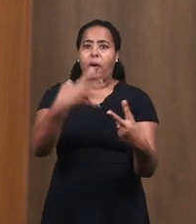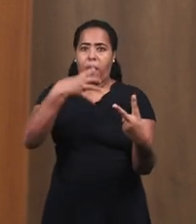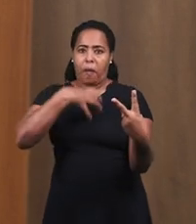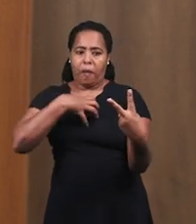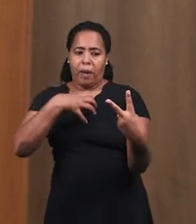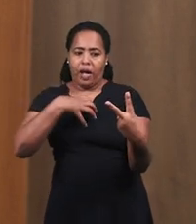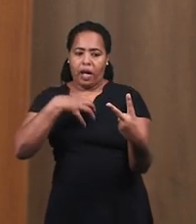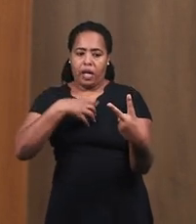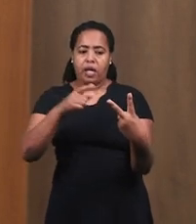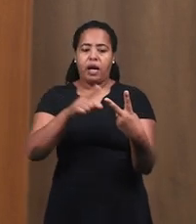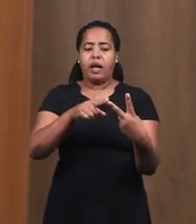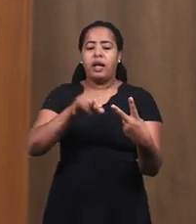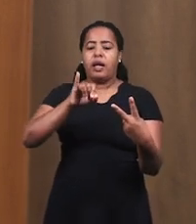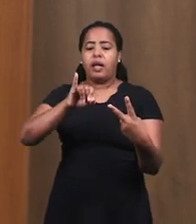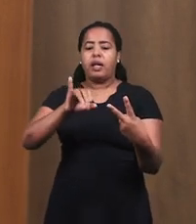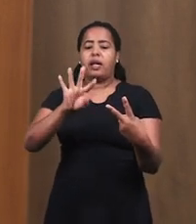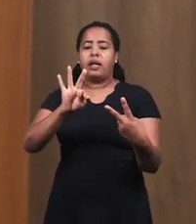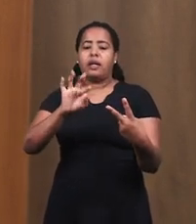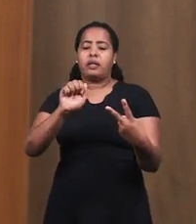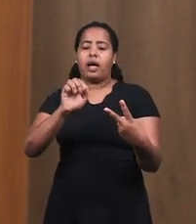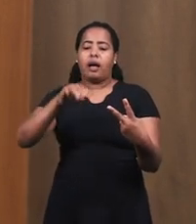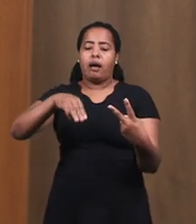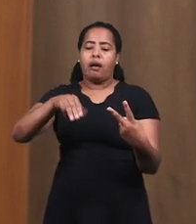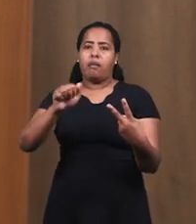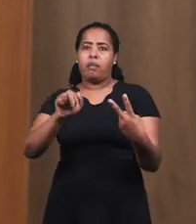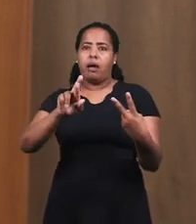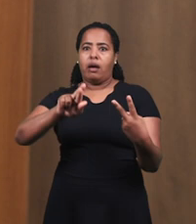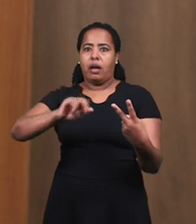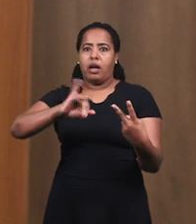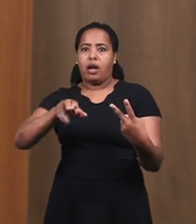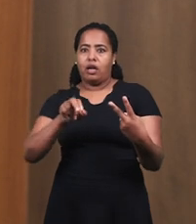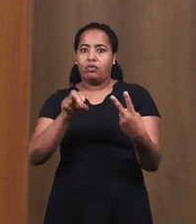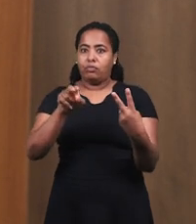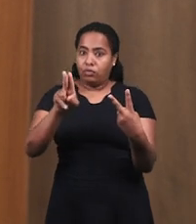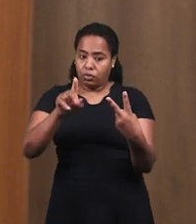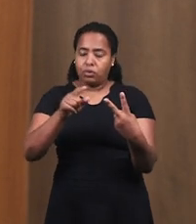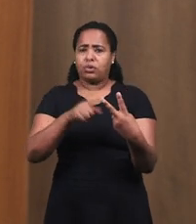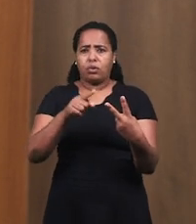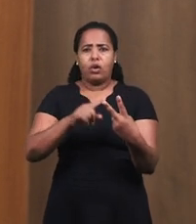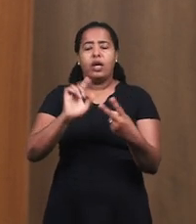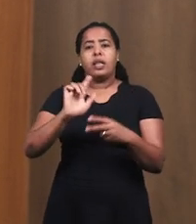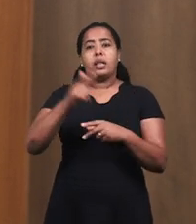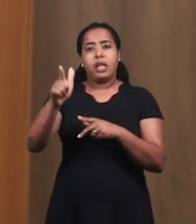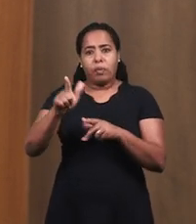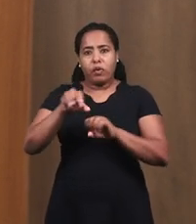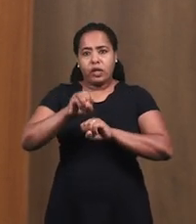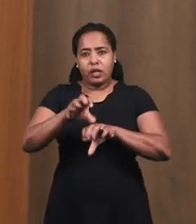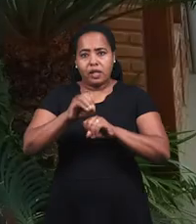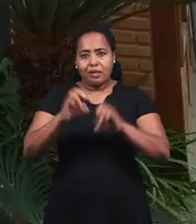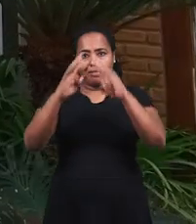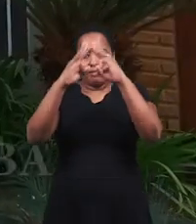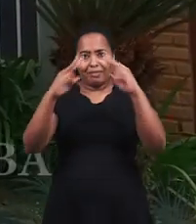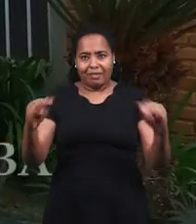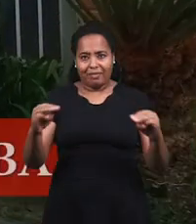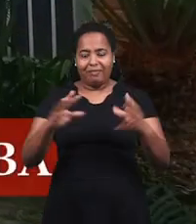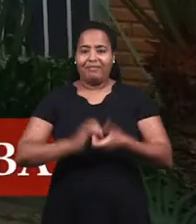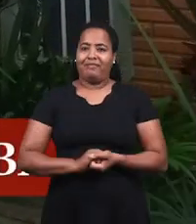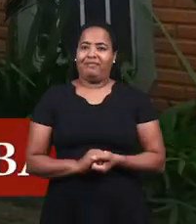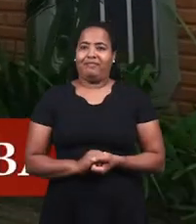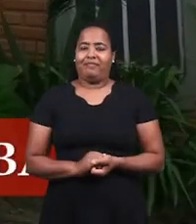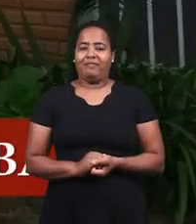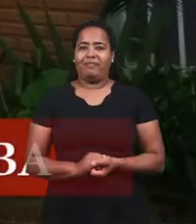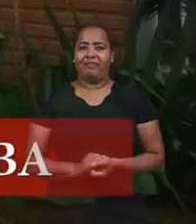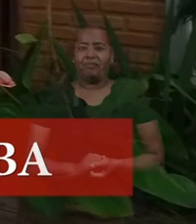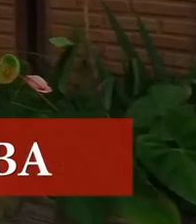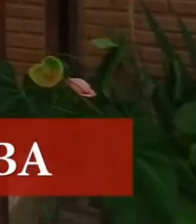Тейшере де Фрейтас и Итамаражу, на юге штата Баия. И после этого будут уроки